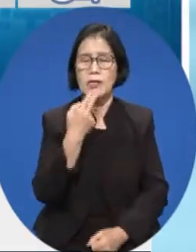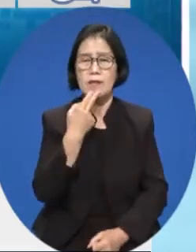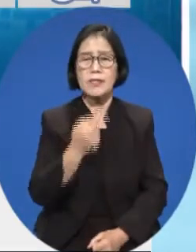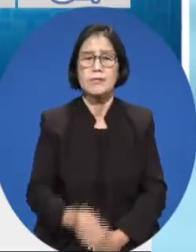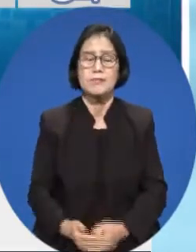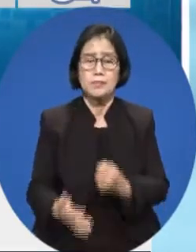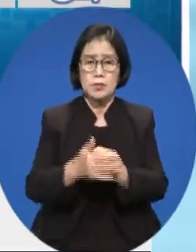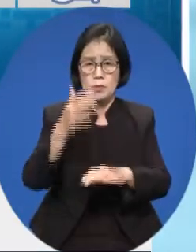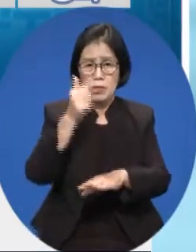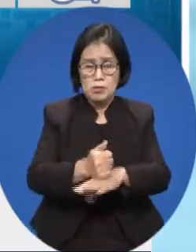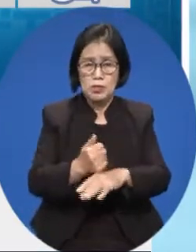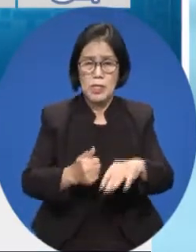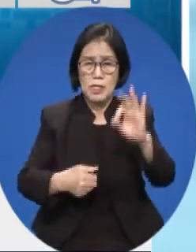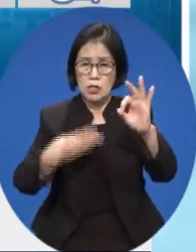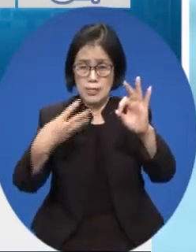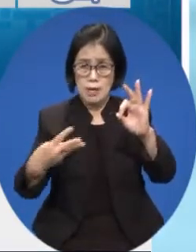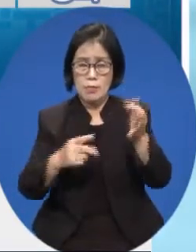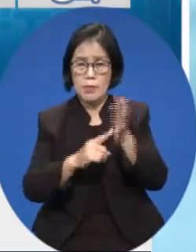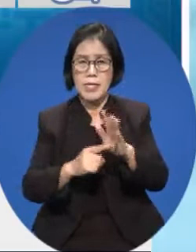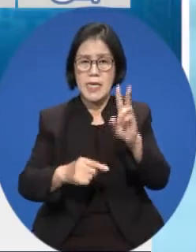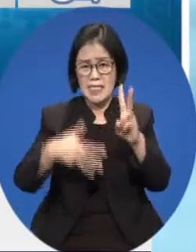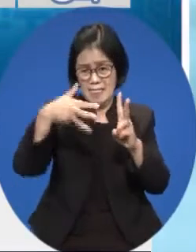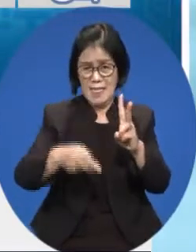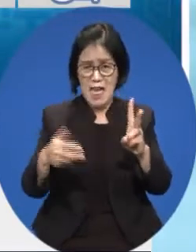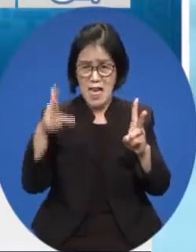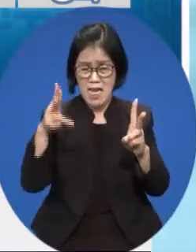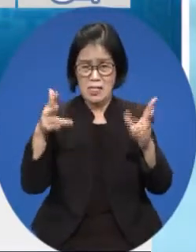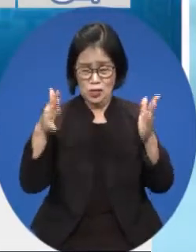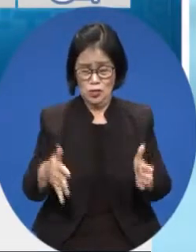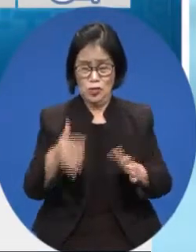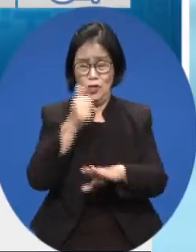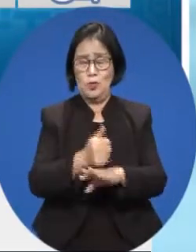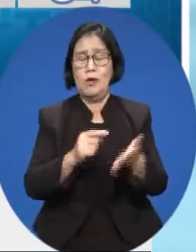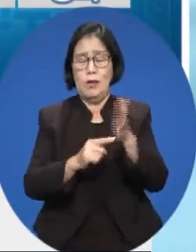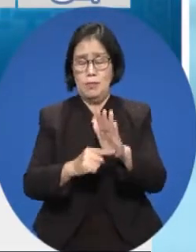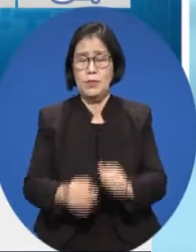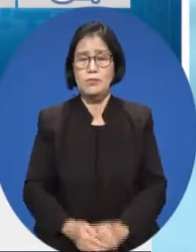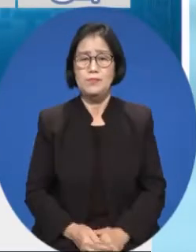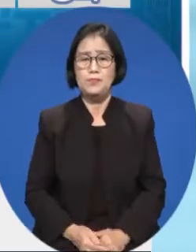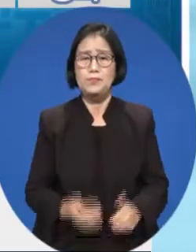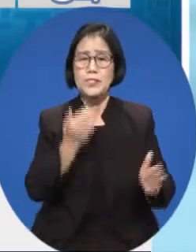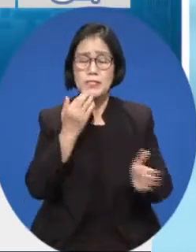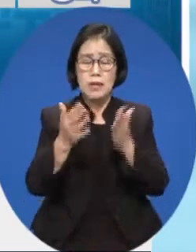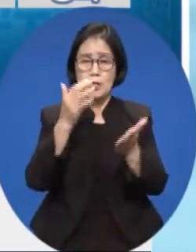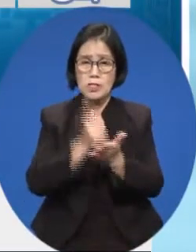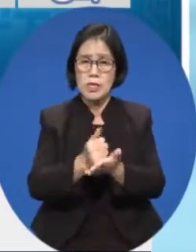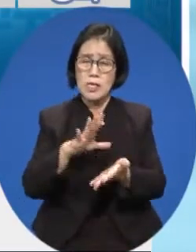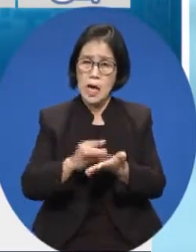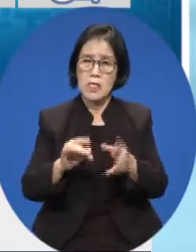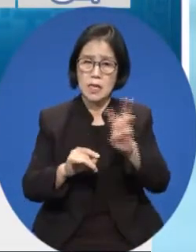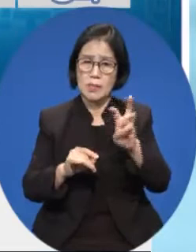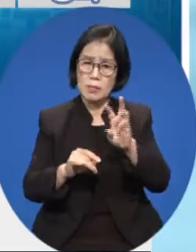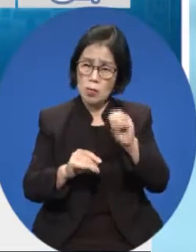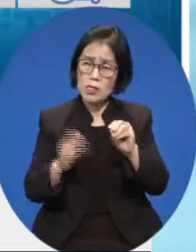결국 분기점의 10월 3회 발표되는 2차 슈퍼위크 결과라고 봐요 왜냐하면 지금 이 제면기 사간 30여만 표정도